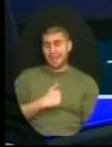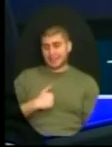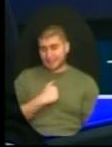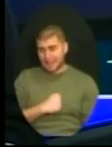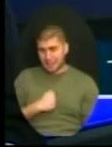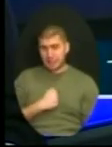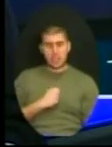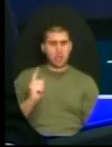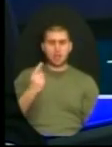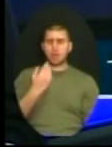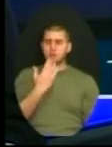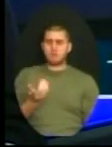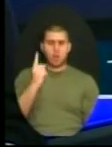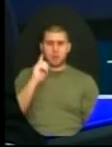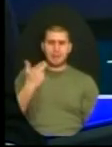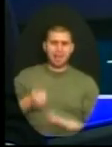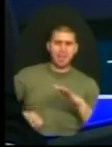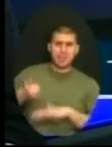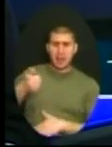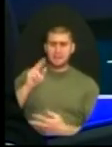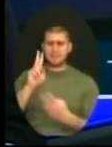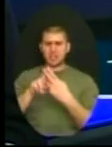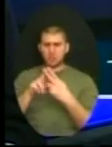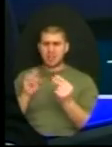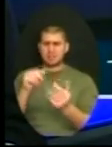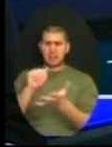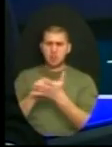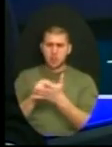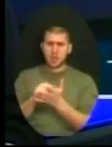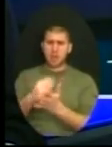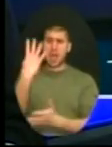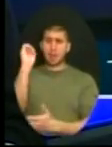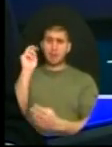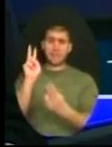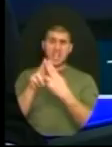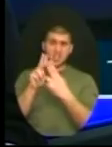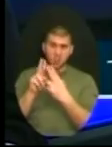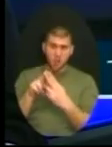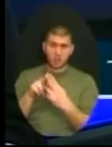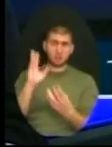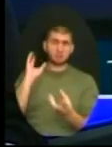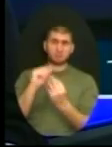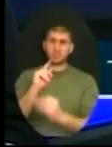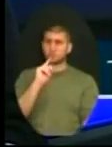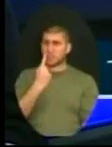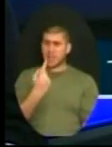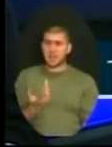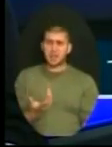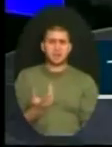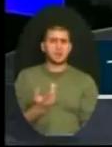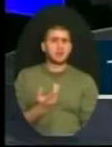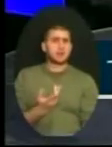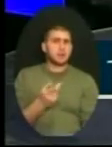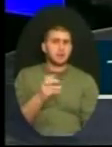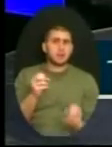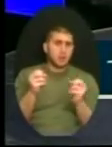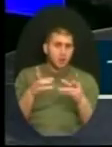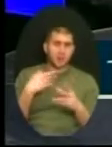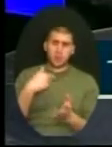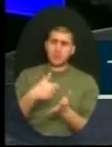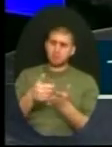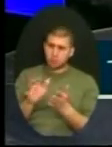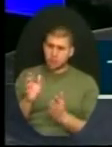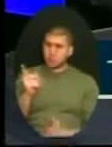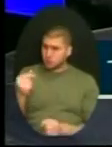שלצערי לא מנהלים אותו נכון. כל הפגישות האלה עם עיתונאים, 40 פגישות במשך שנה. מה זה? חברים, נמשיך